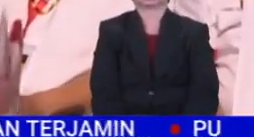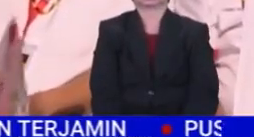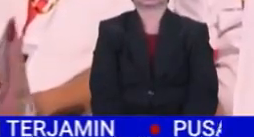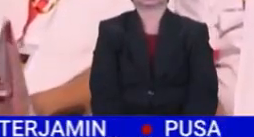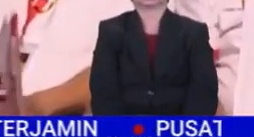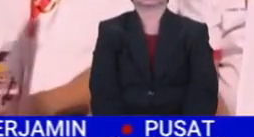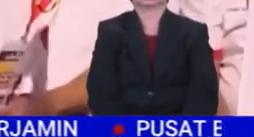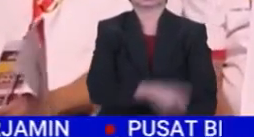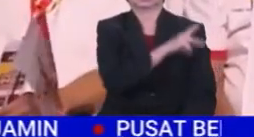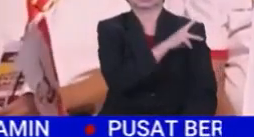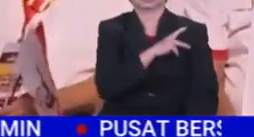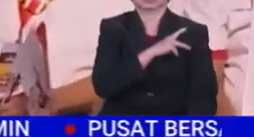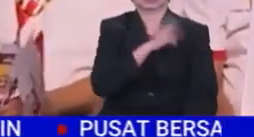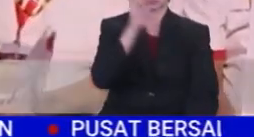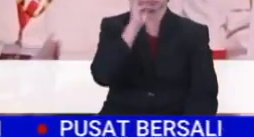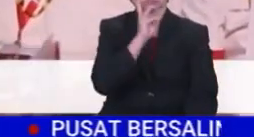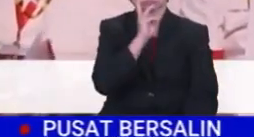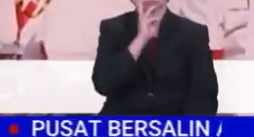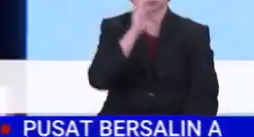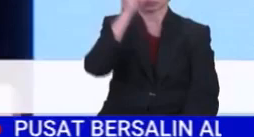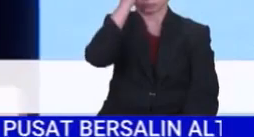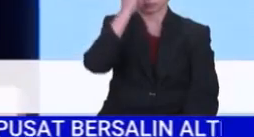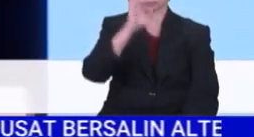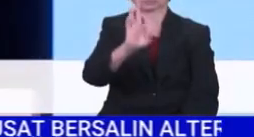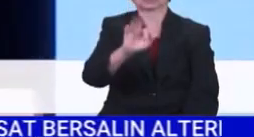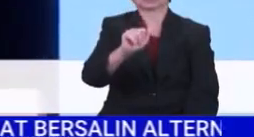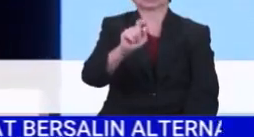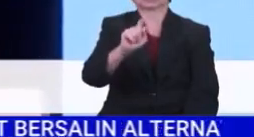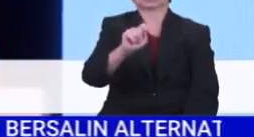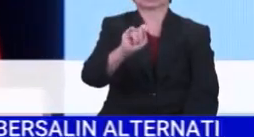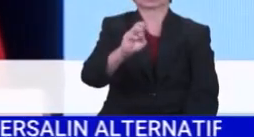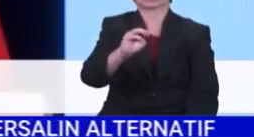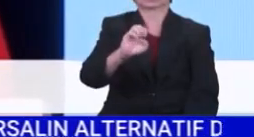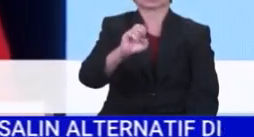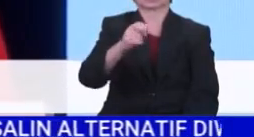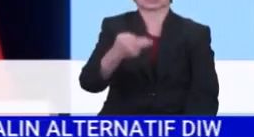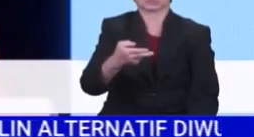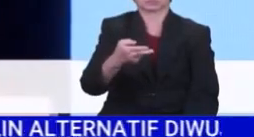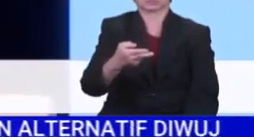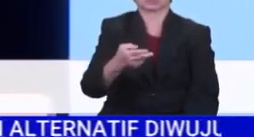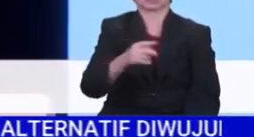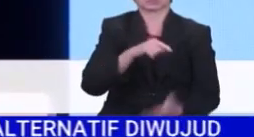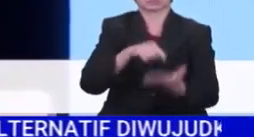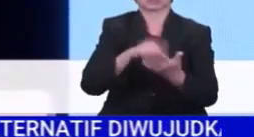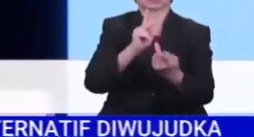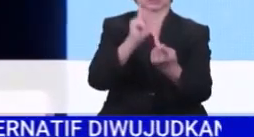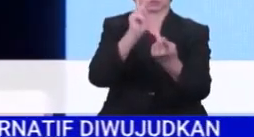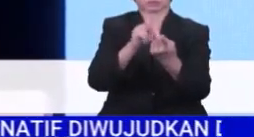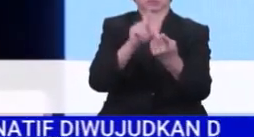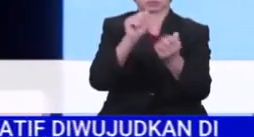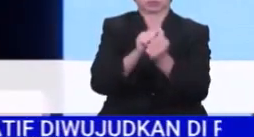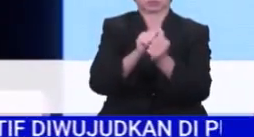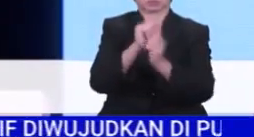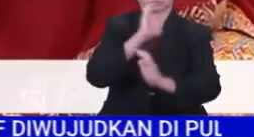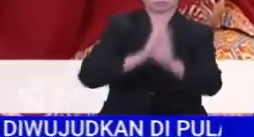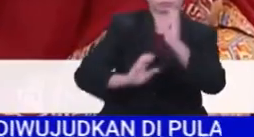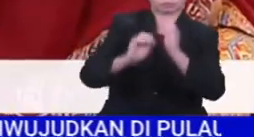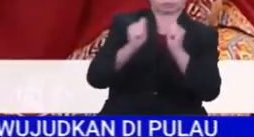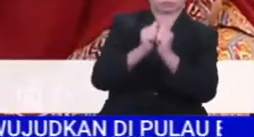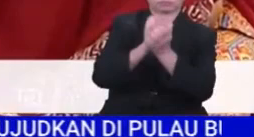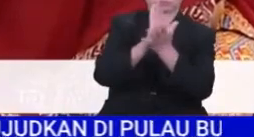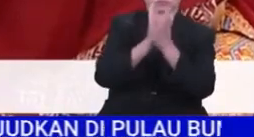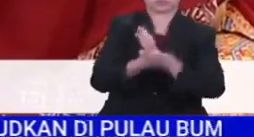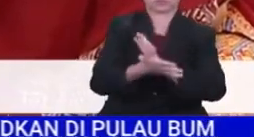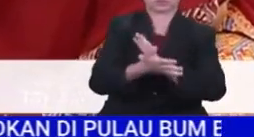ketuapi the movie biswak Datuk Sri Fatimah Abdullah menjelaskan Ia juga sesuai dengan aspirasi untuk